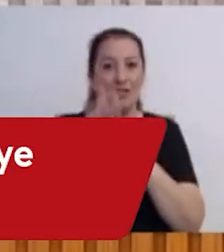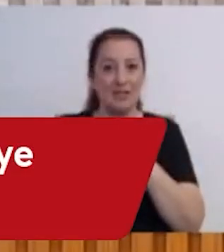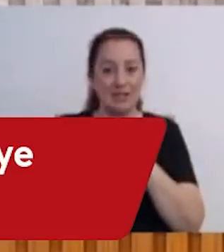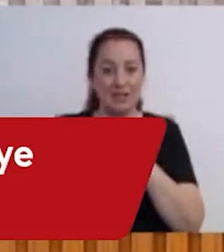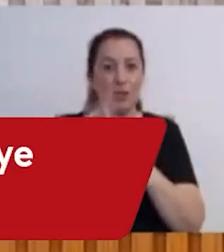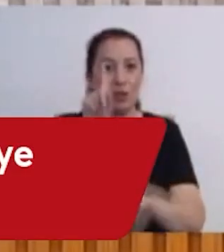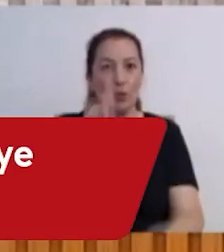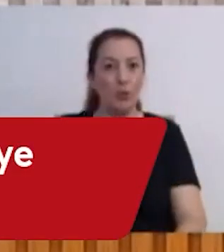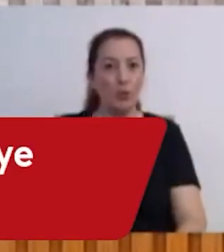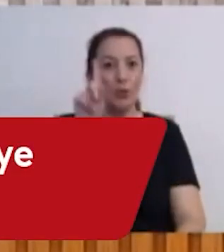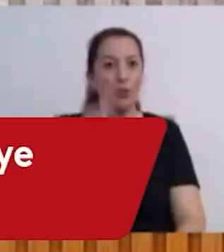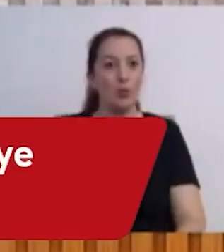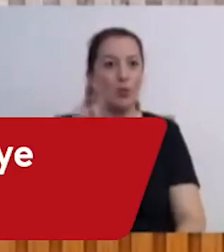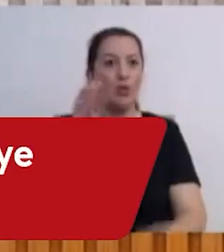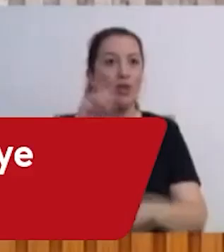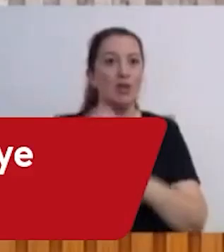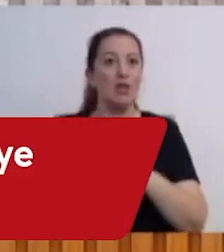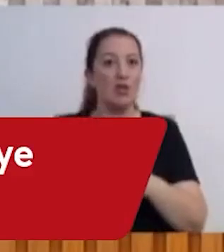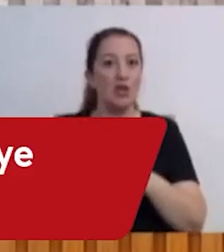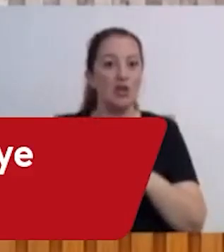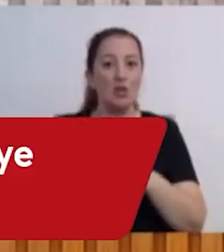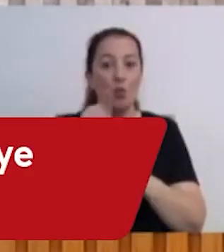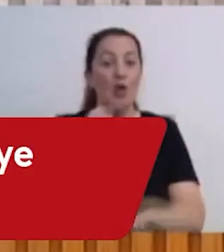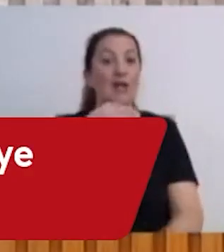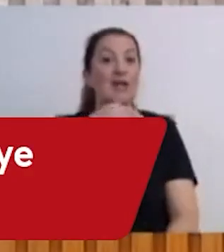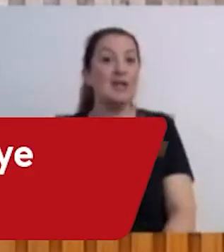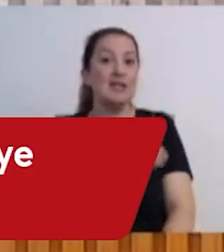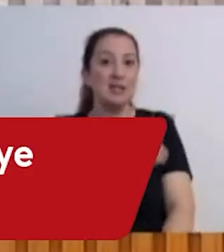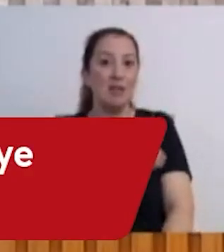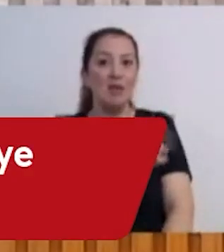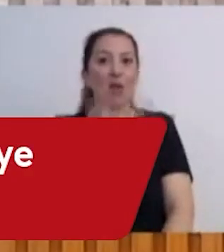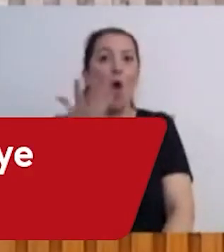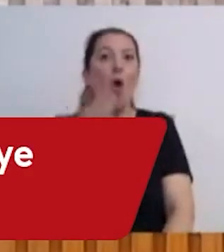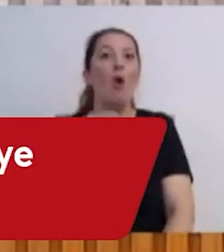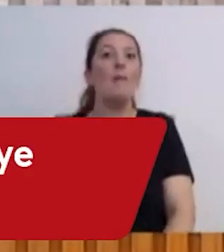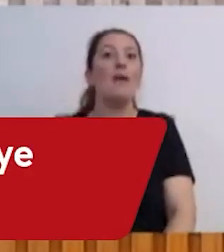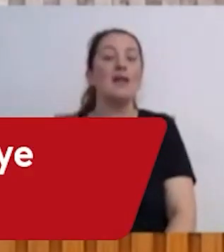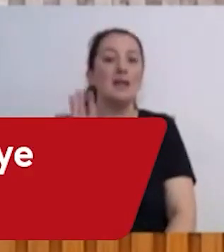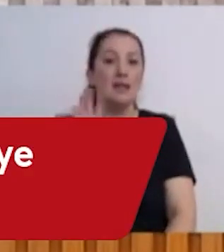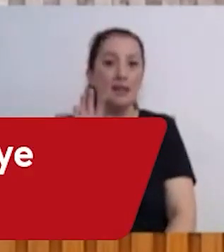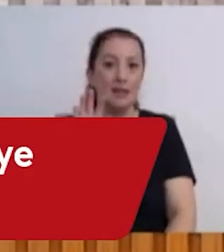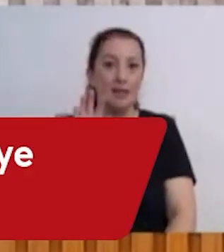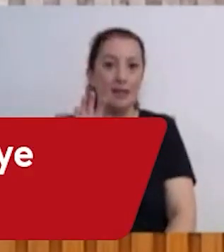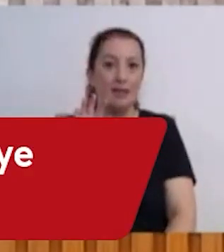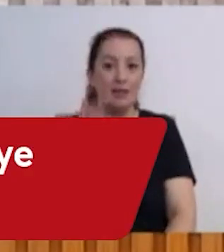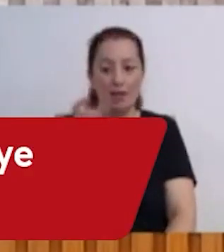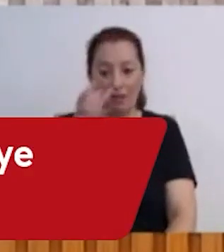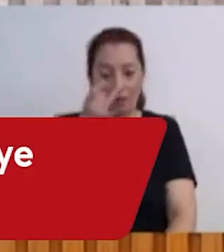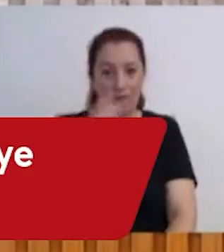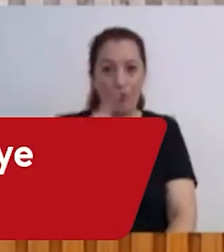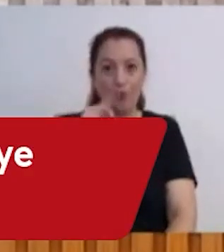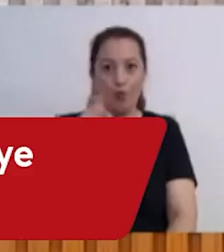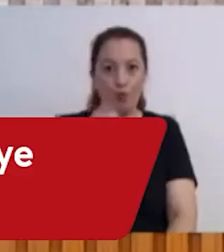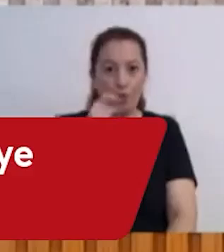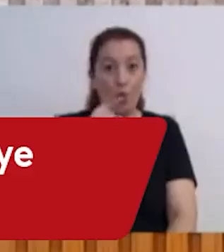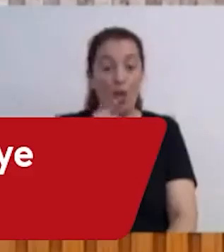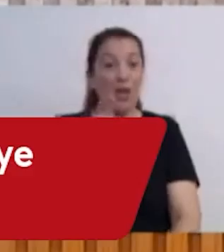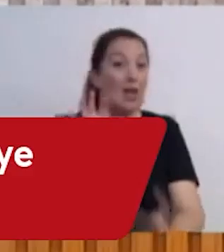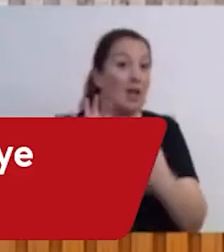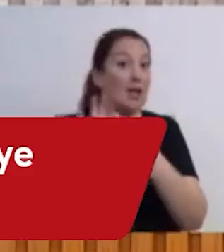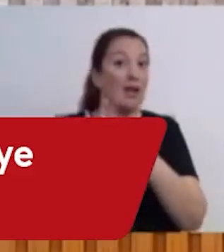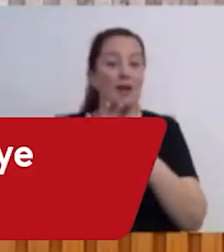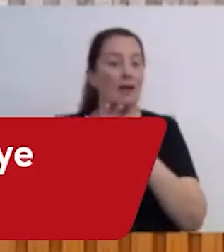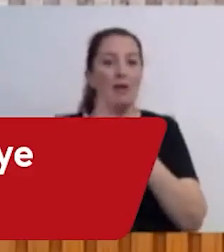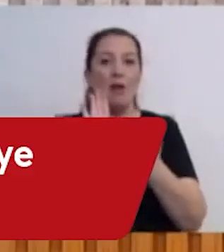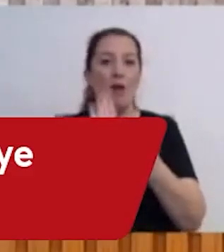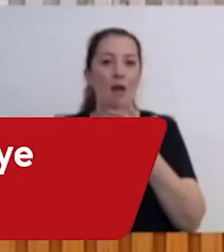gün içerisinde bu hizmetlerin olmadığını tespit ettik. Onları ilgili